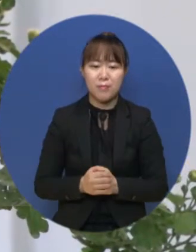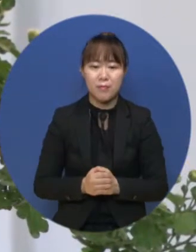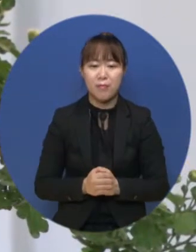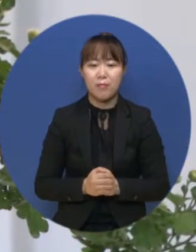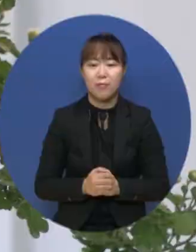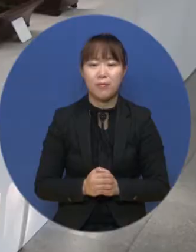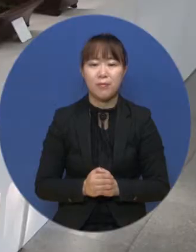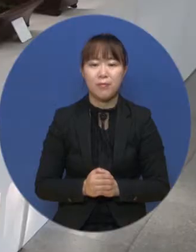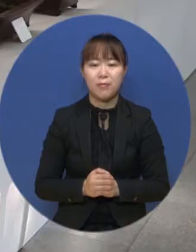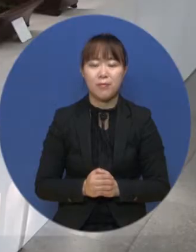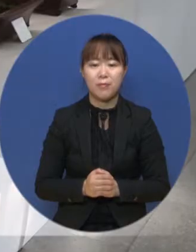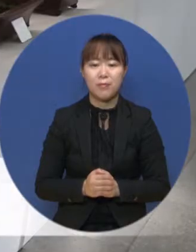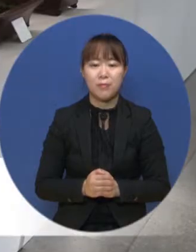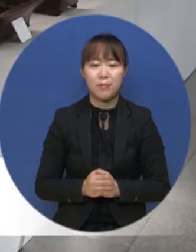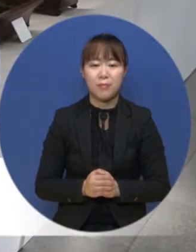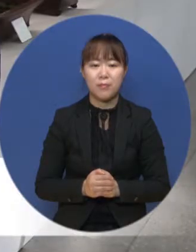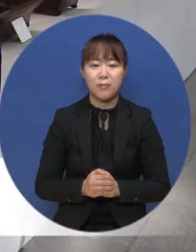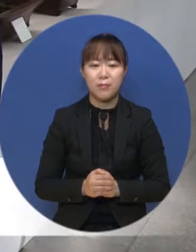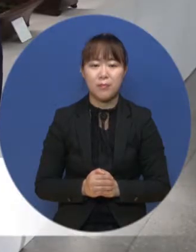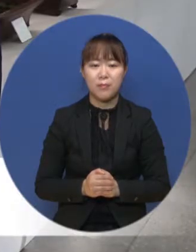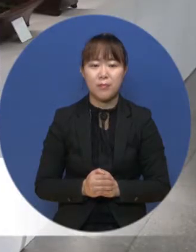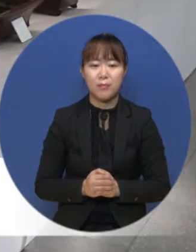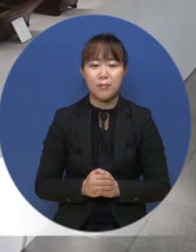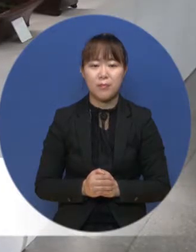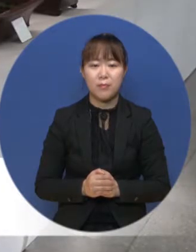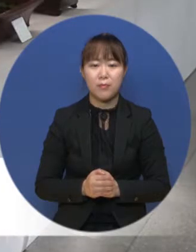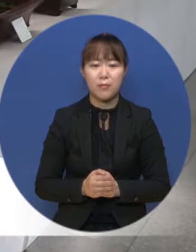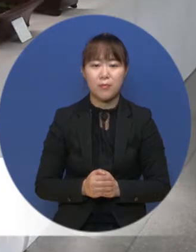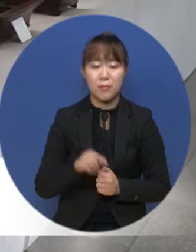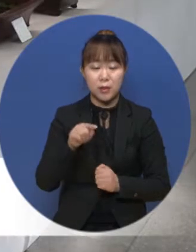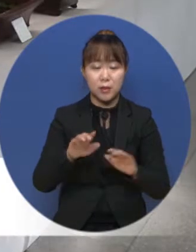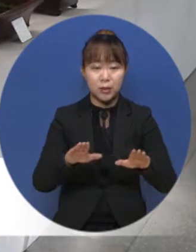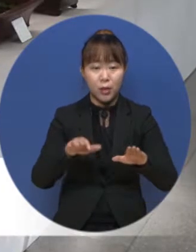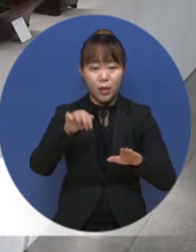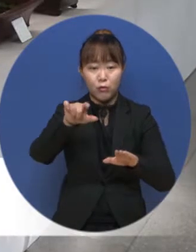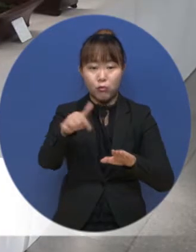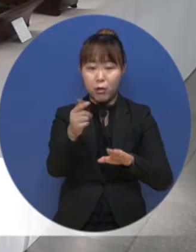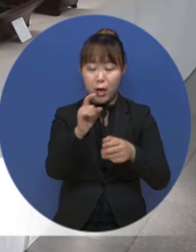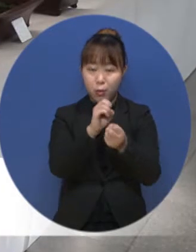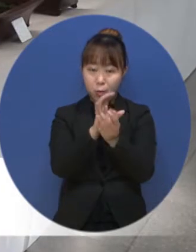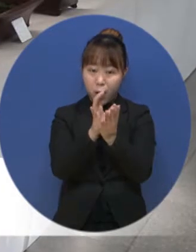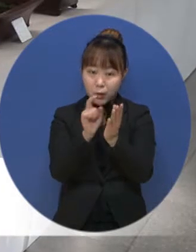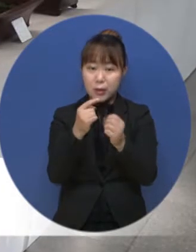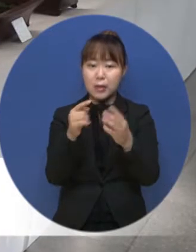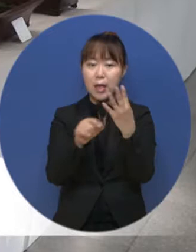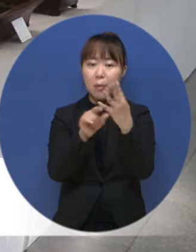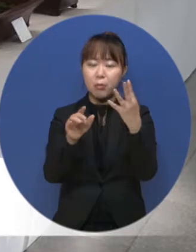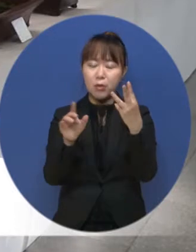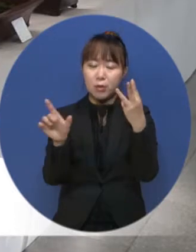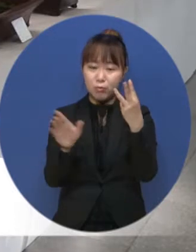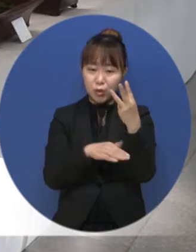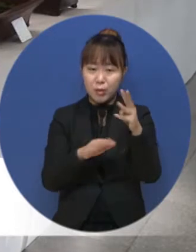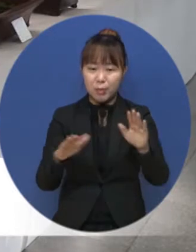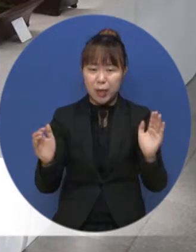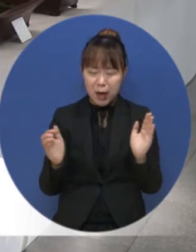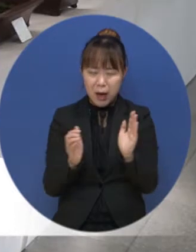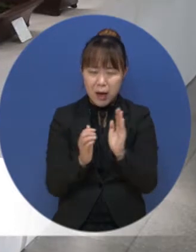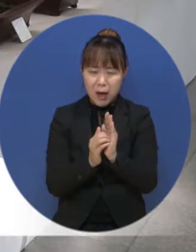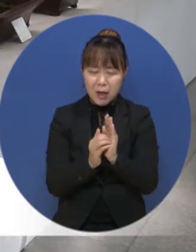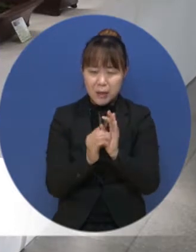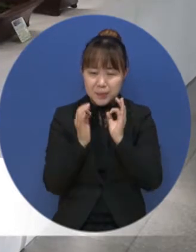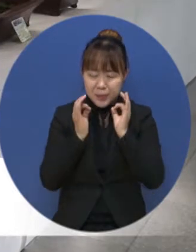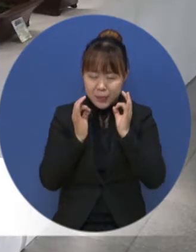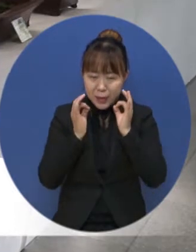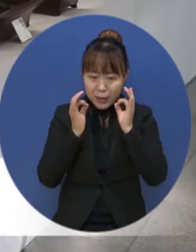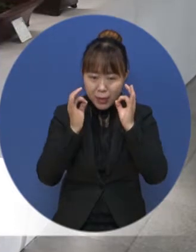나옵니다. 이 국화를 3월부터 지금까지요 정성을 다해서 이